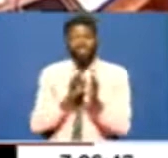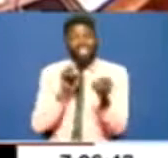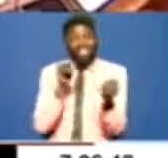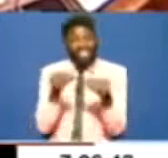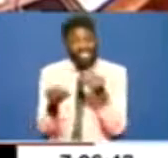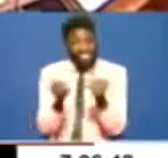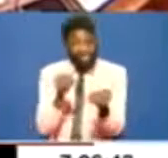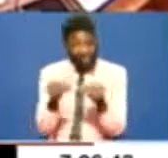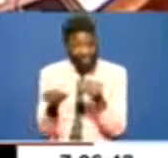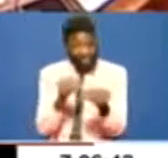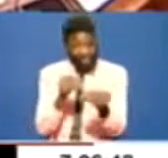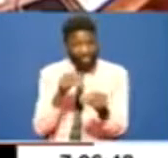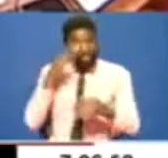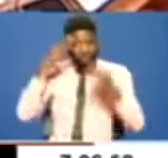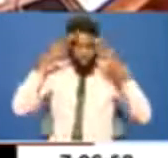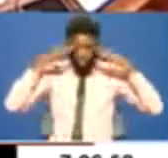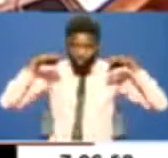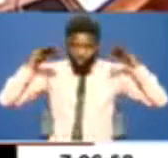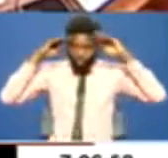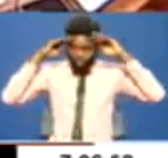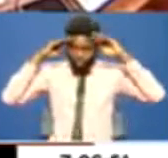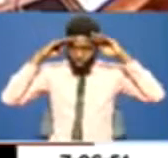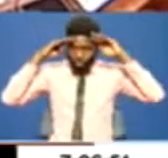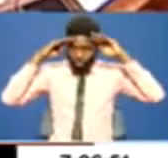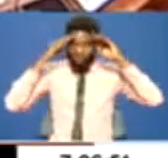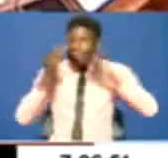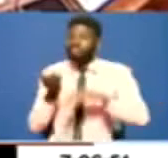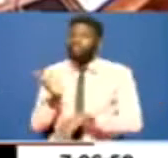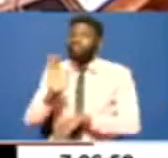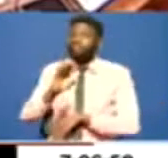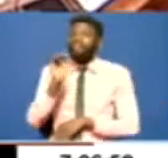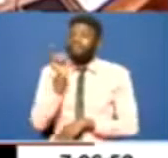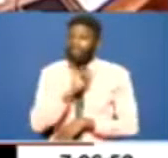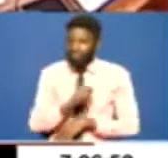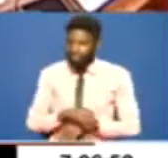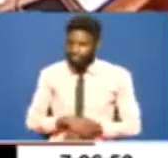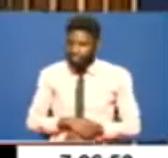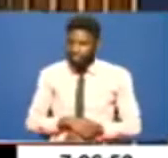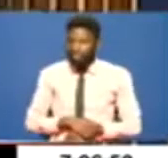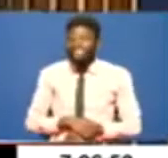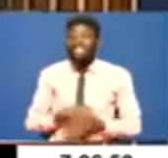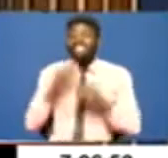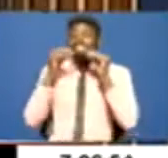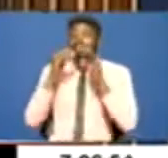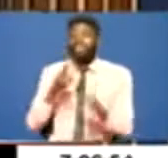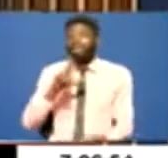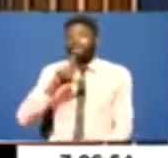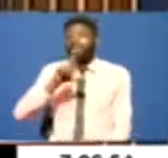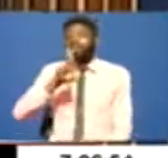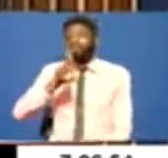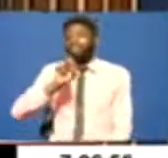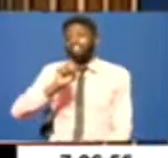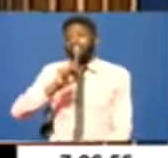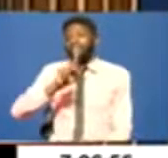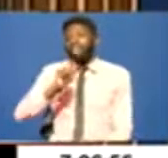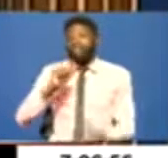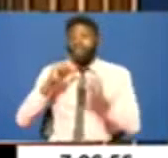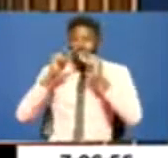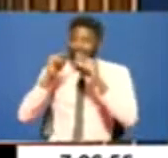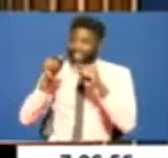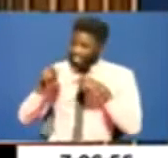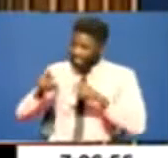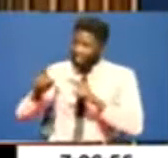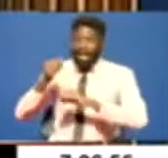katika bunge hilo. Spika wa seneti Kenneth Lusaka aliyemkaribisha Mwaura amesema alikuwa akitekeleza